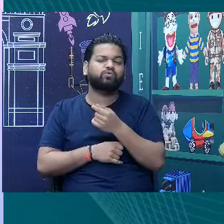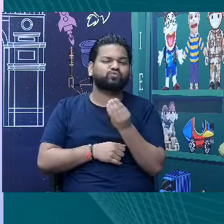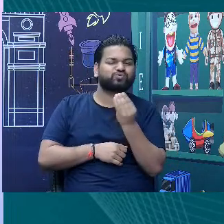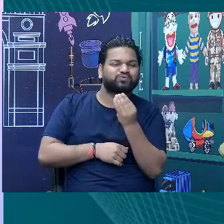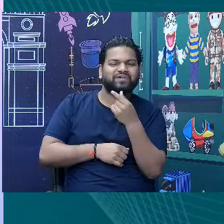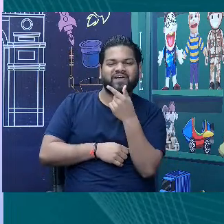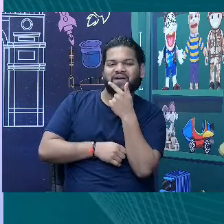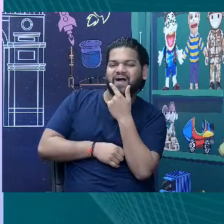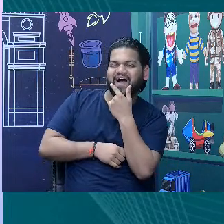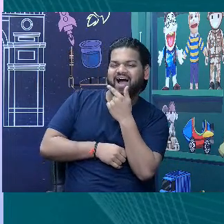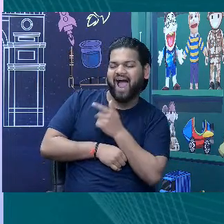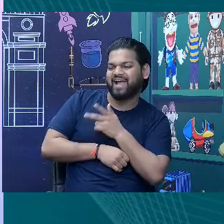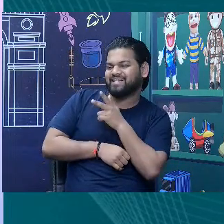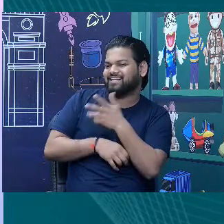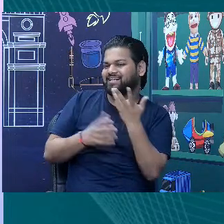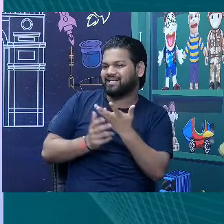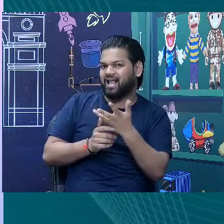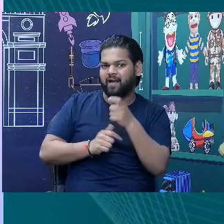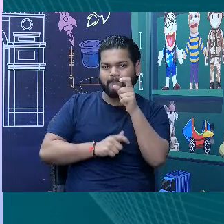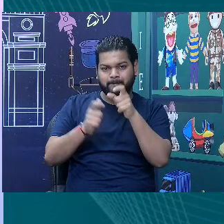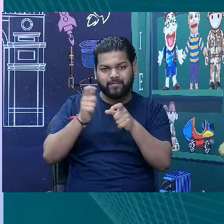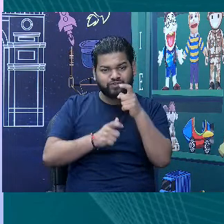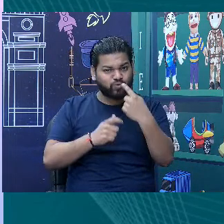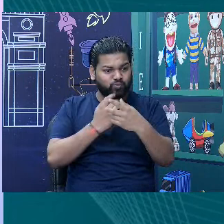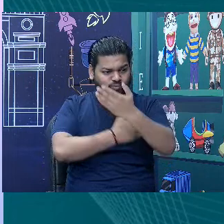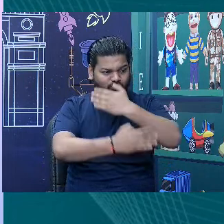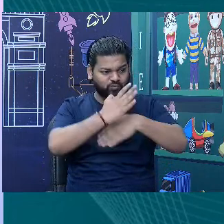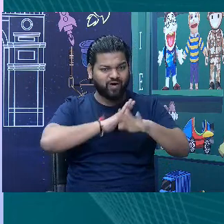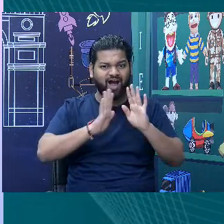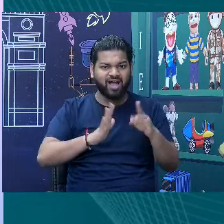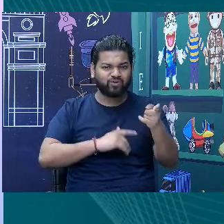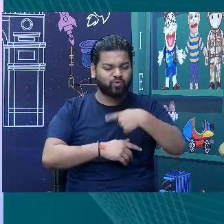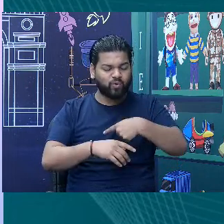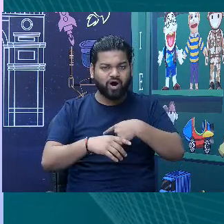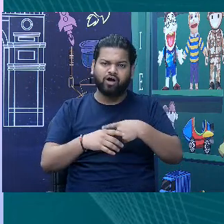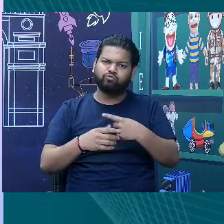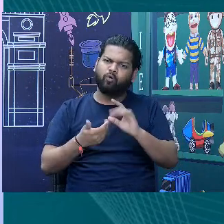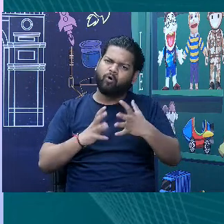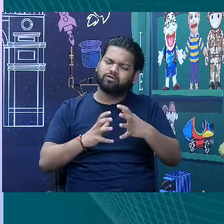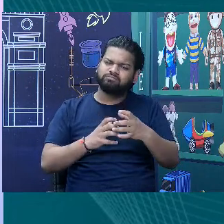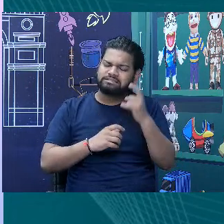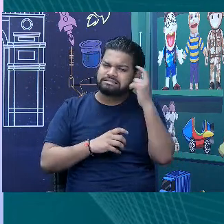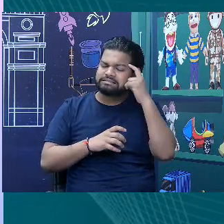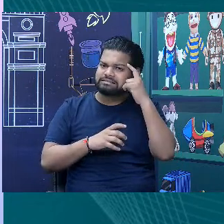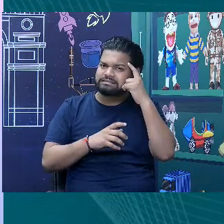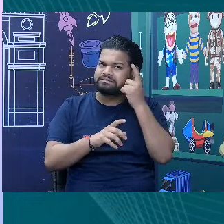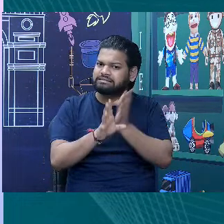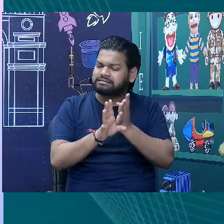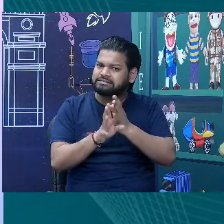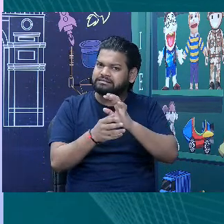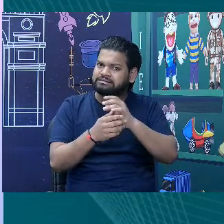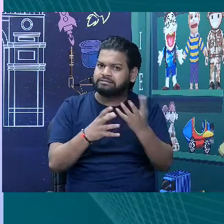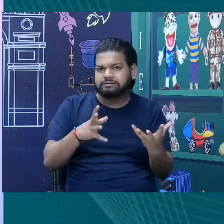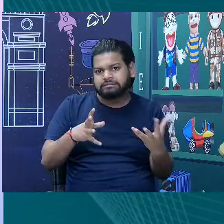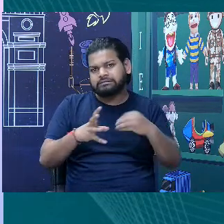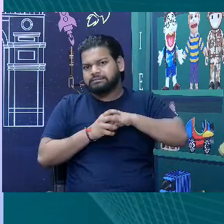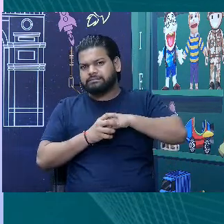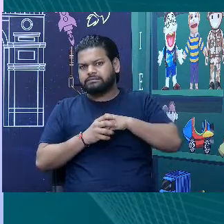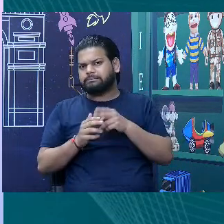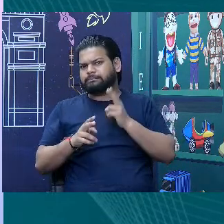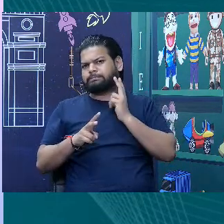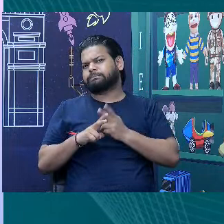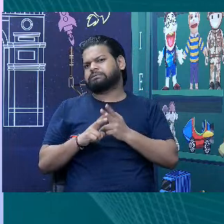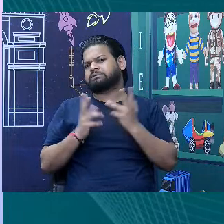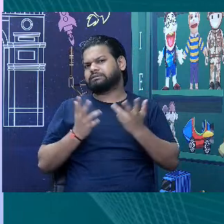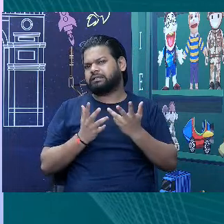बात ये अज्यूम कर लेते हैं कि क्योंकि हम फिजिकली किसी तरह से डिसेबल्ड हैं या डिफरेंटली एबल्ड